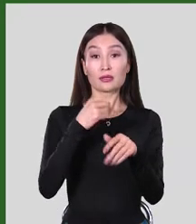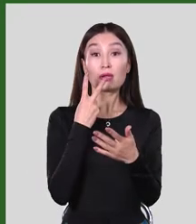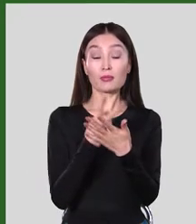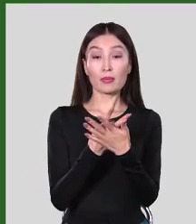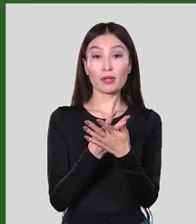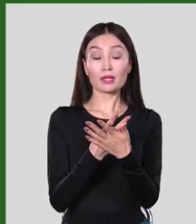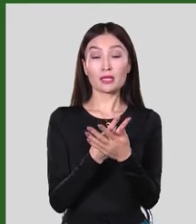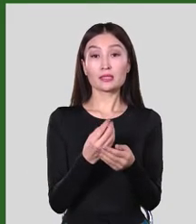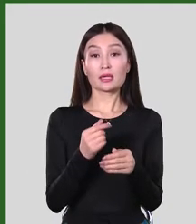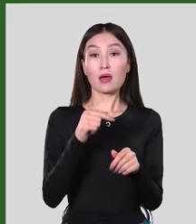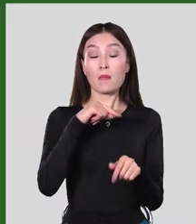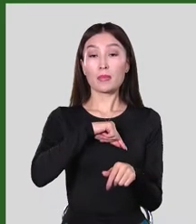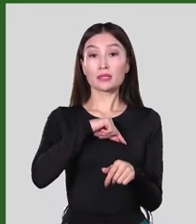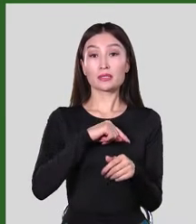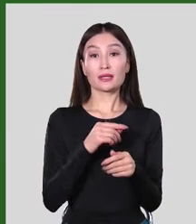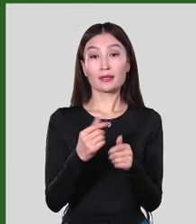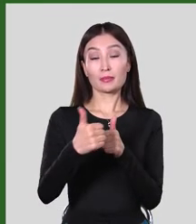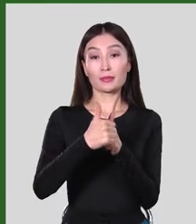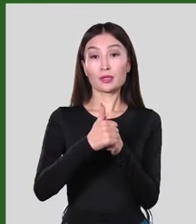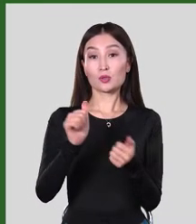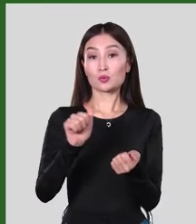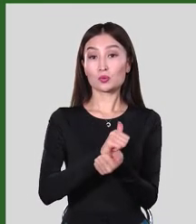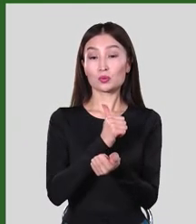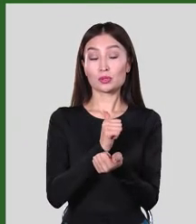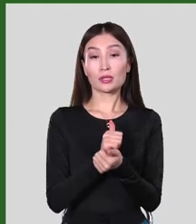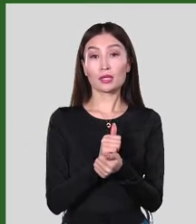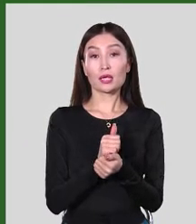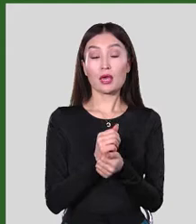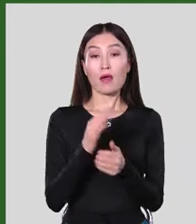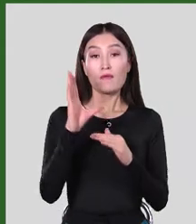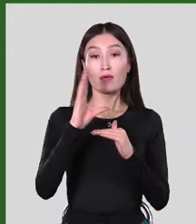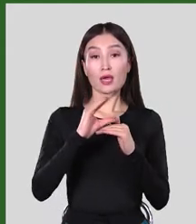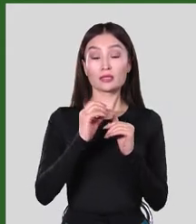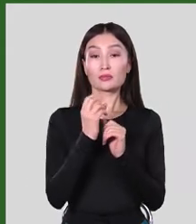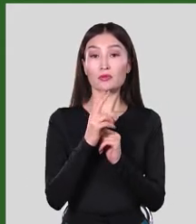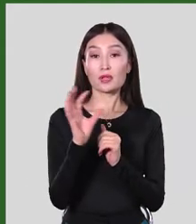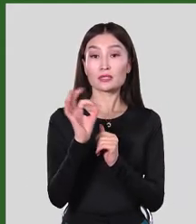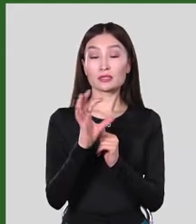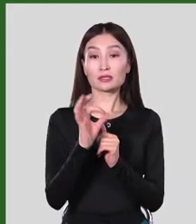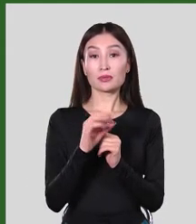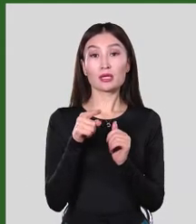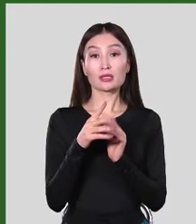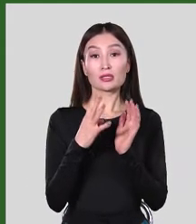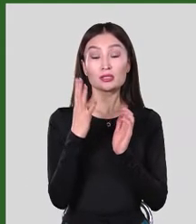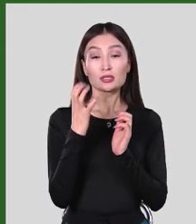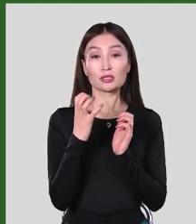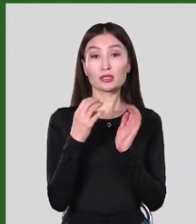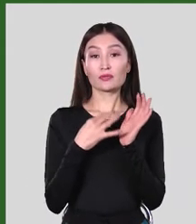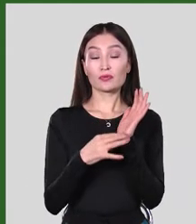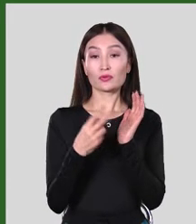попадаться явные признаки приближающейся суши. Вечером 12